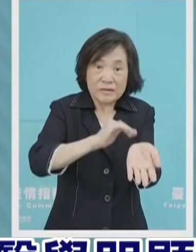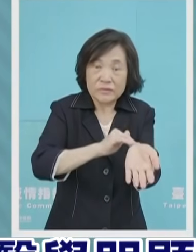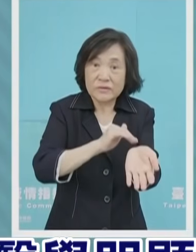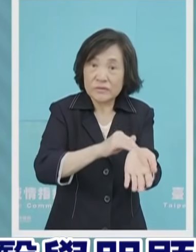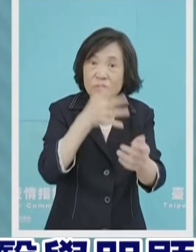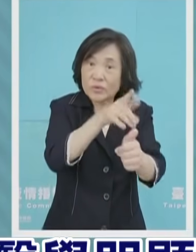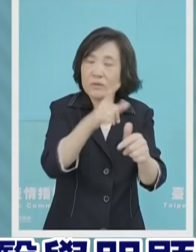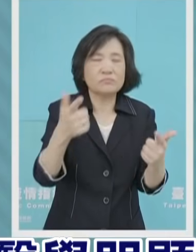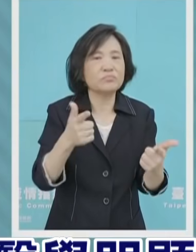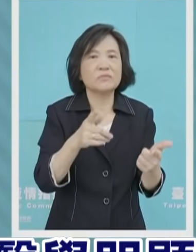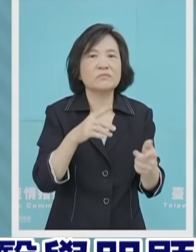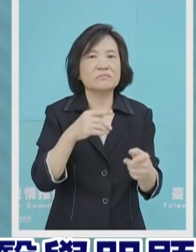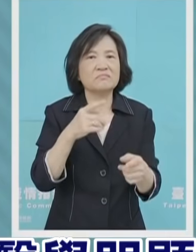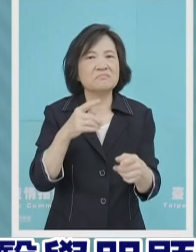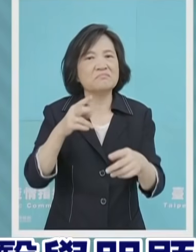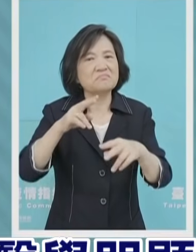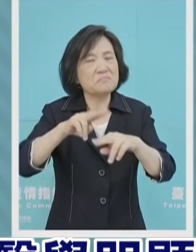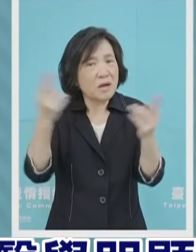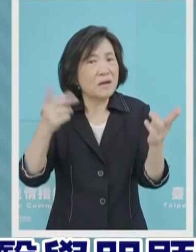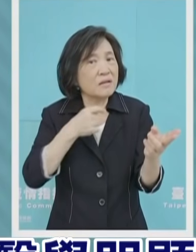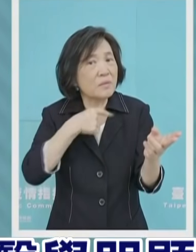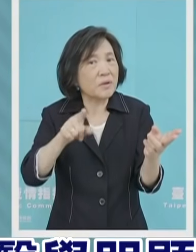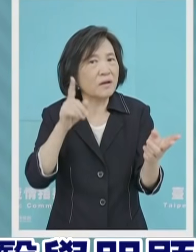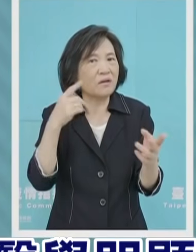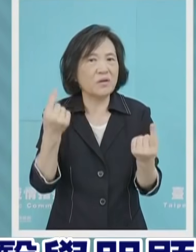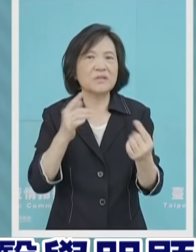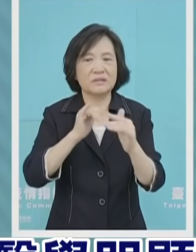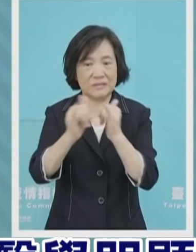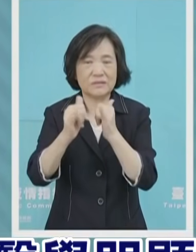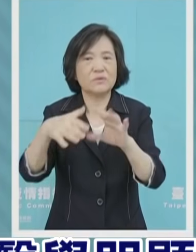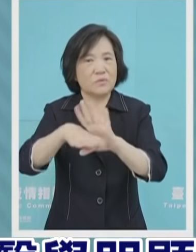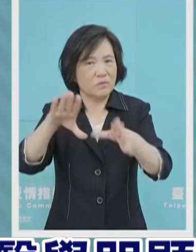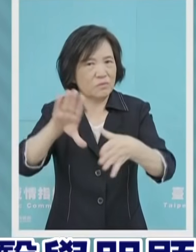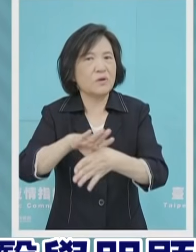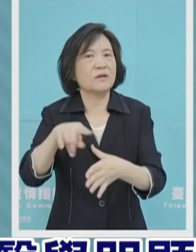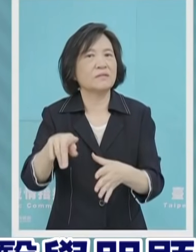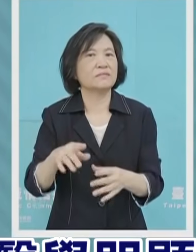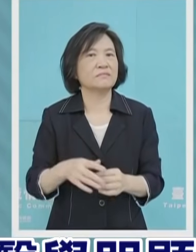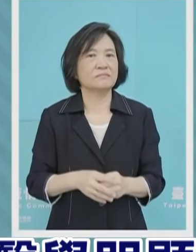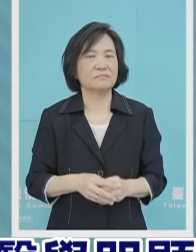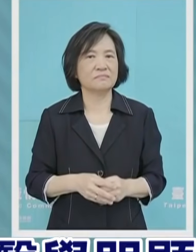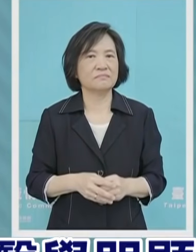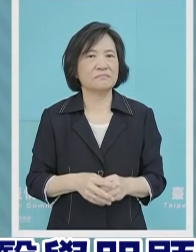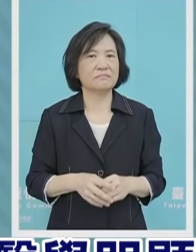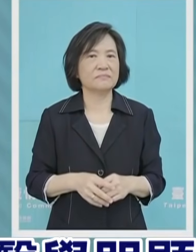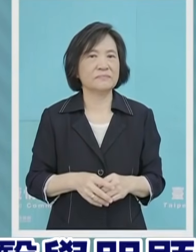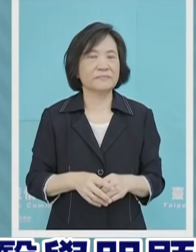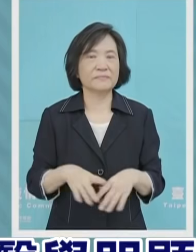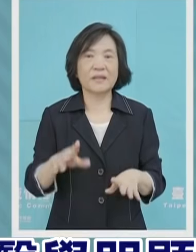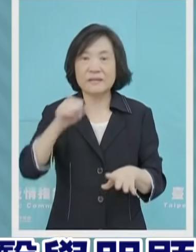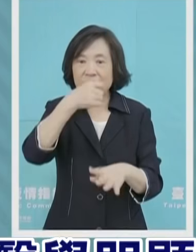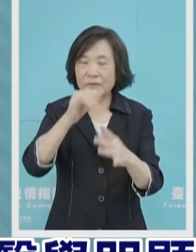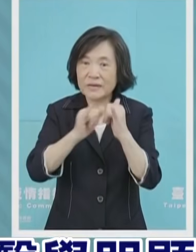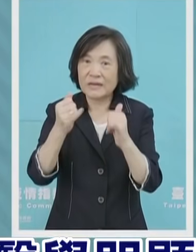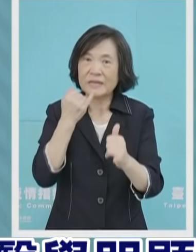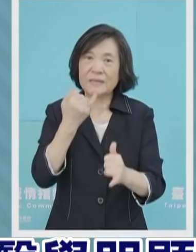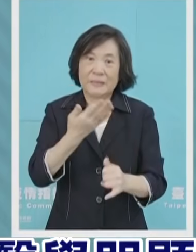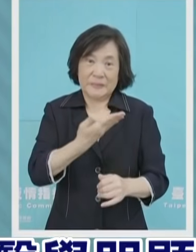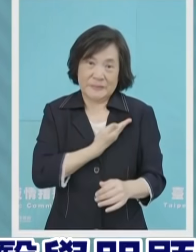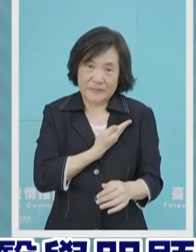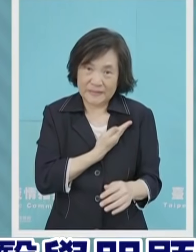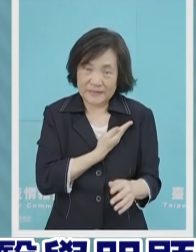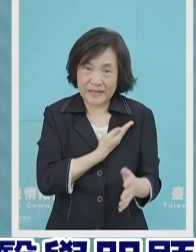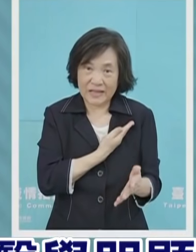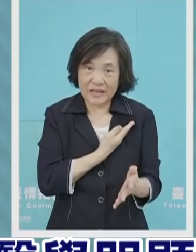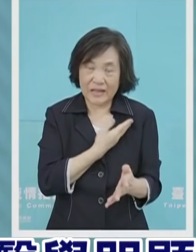了，它是一个社会文化的问题也就是说，我们台湾人到底可以忍受多